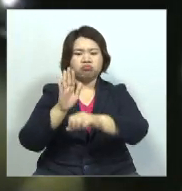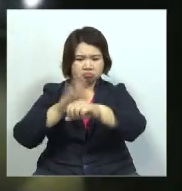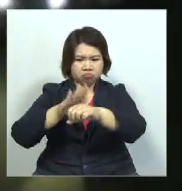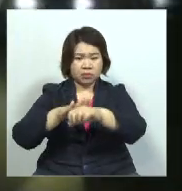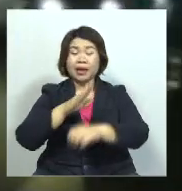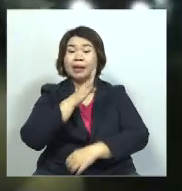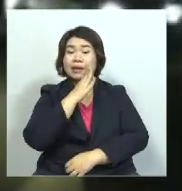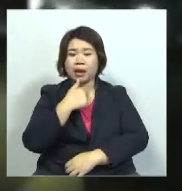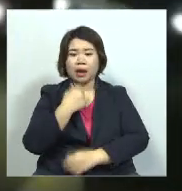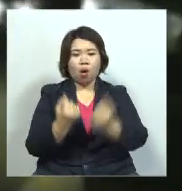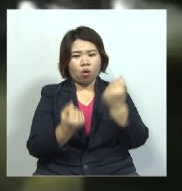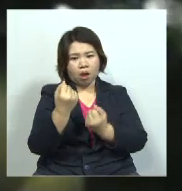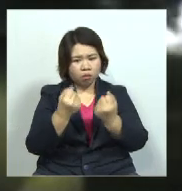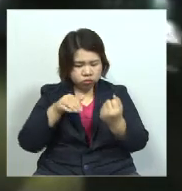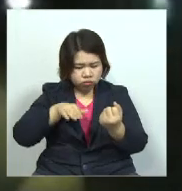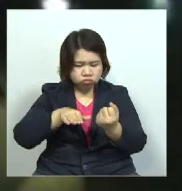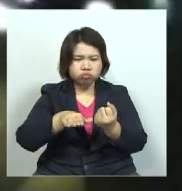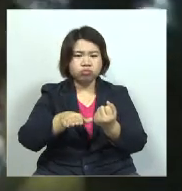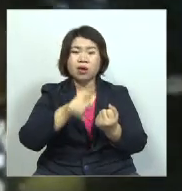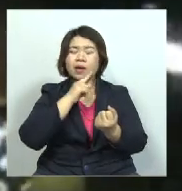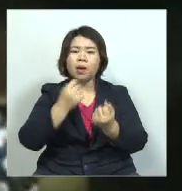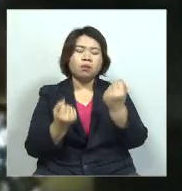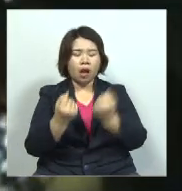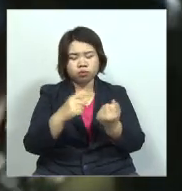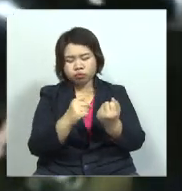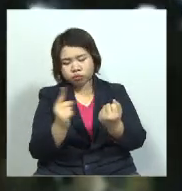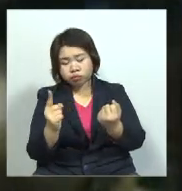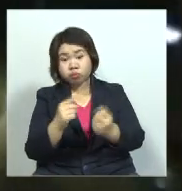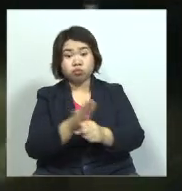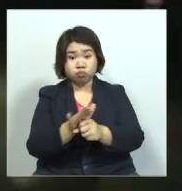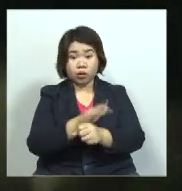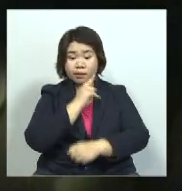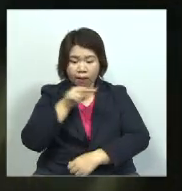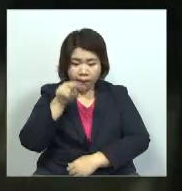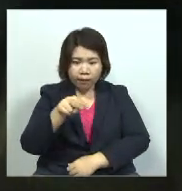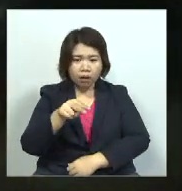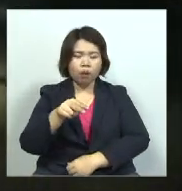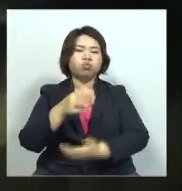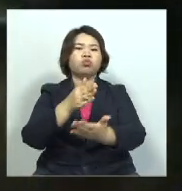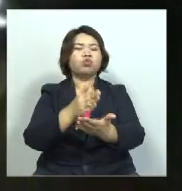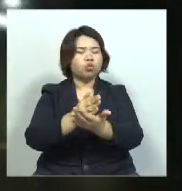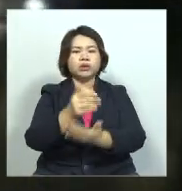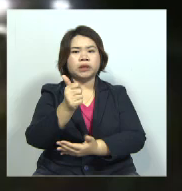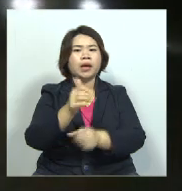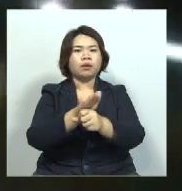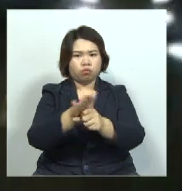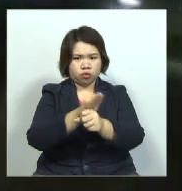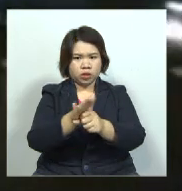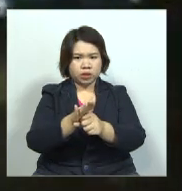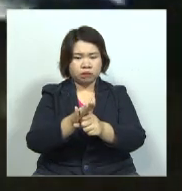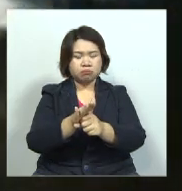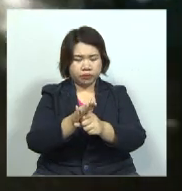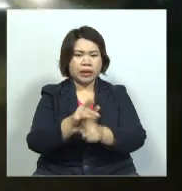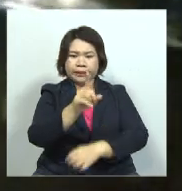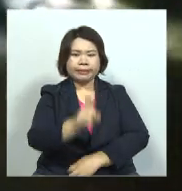ณ์เหมือนกันว่าเวลาที่เราขับรถเนี่ยถ้าเราขับไม่เร็วเรามีสติเวลาเกิดเหตุการณ์แบบนี้เราสามารถหยุดรถได ้